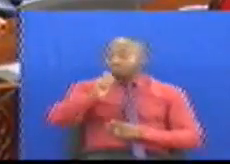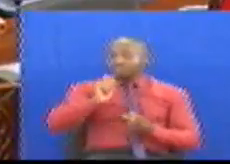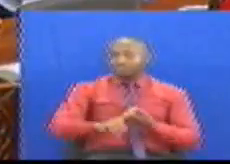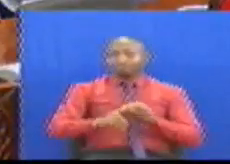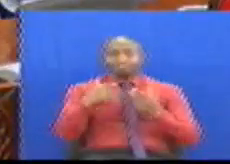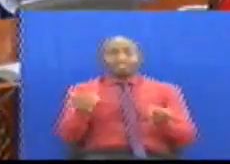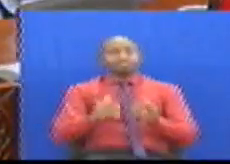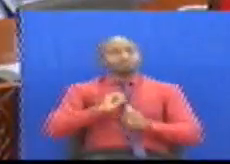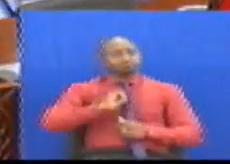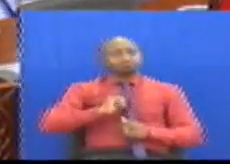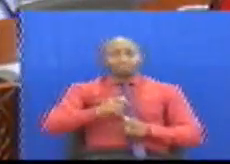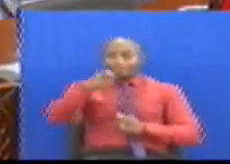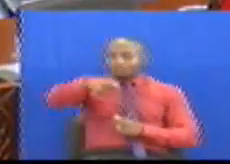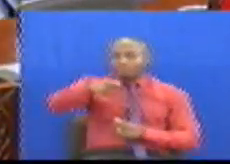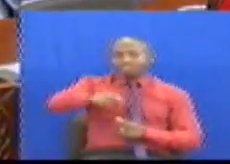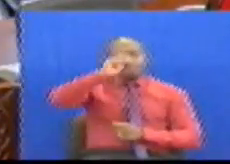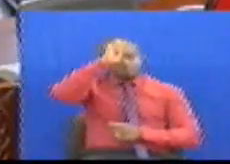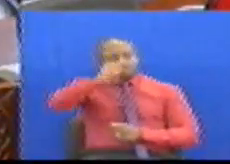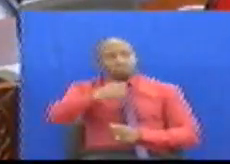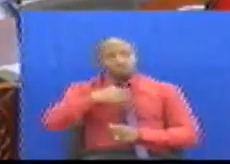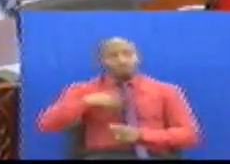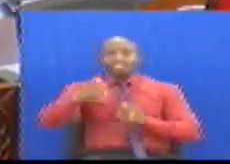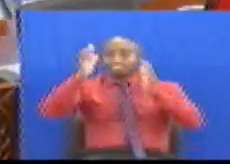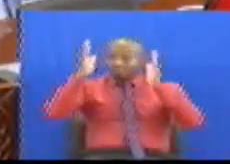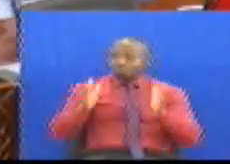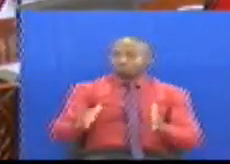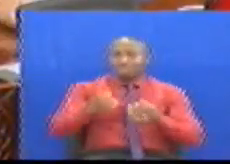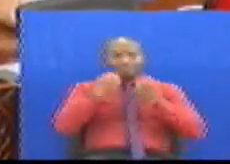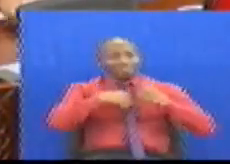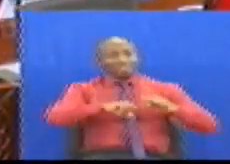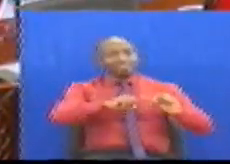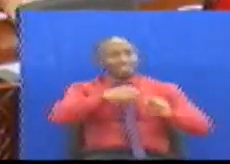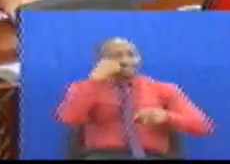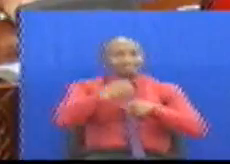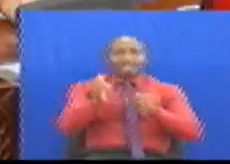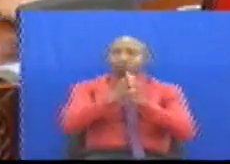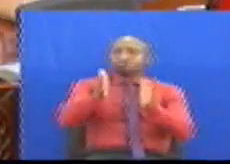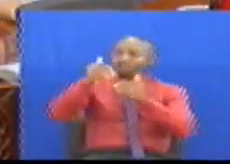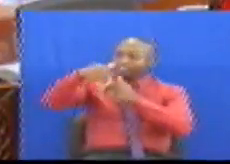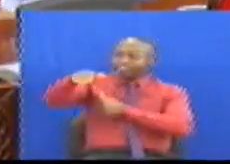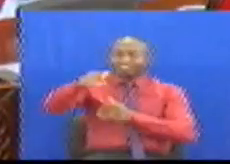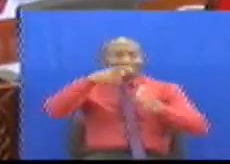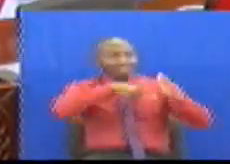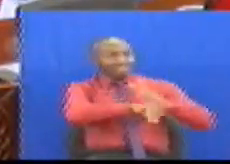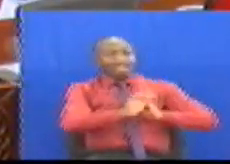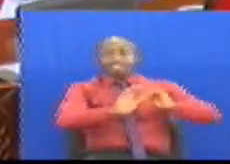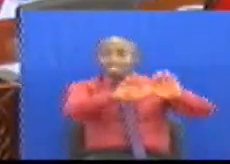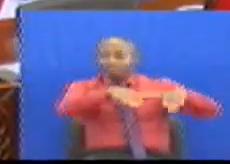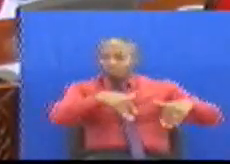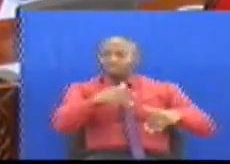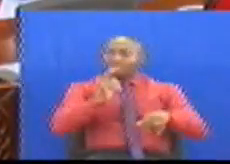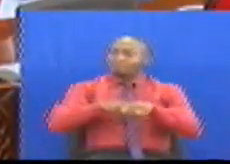niruhusu nimpongeze Mheshimiwa Waziri Mkuu. Amekuwa akifanya kazi kubwa ndani na nje ya bunge. Mara kadhaa